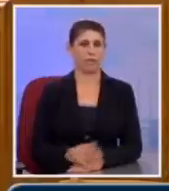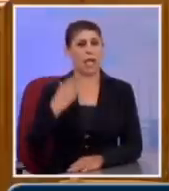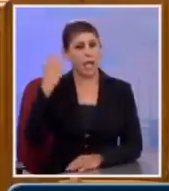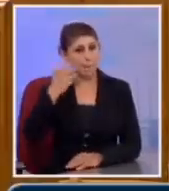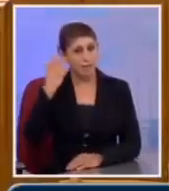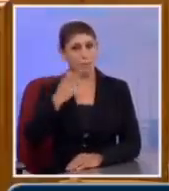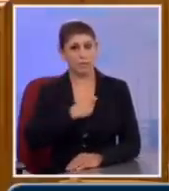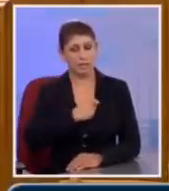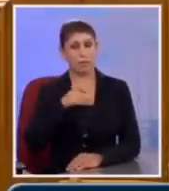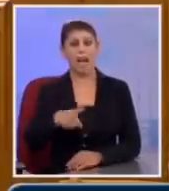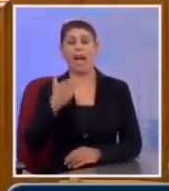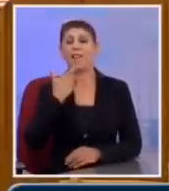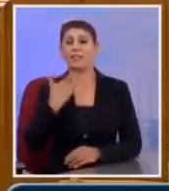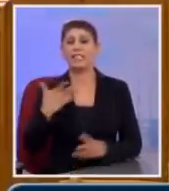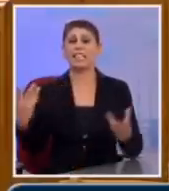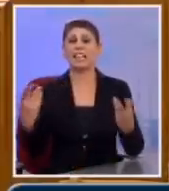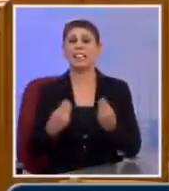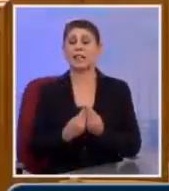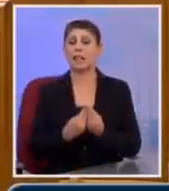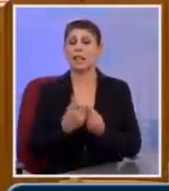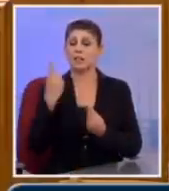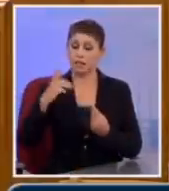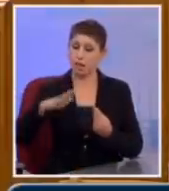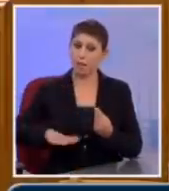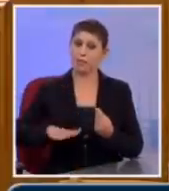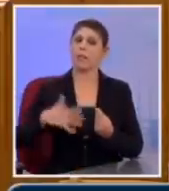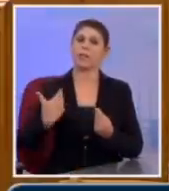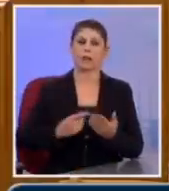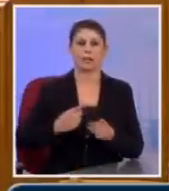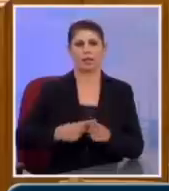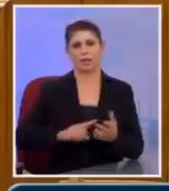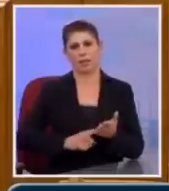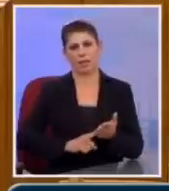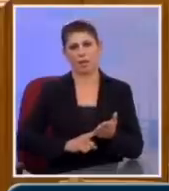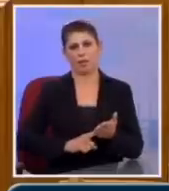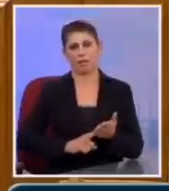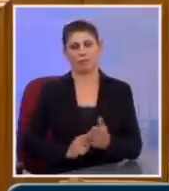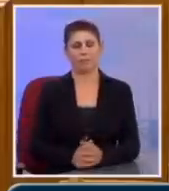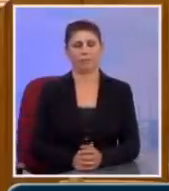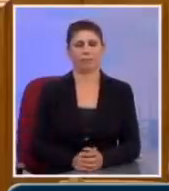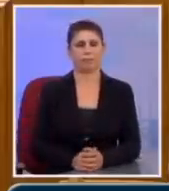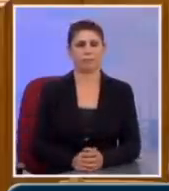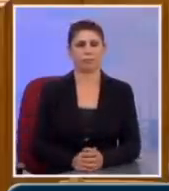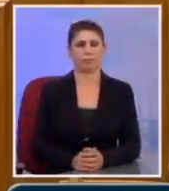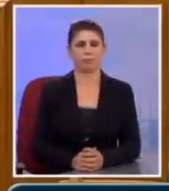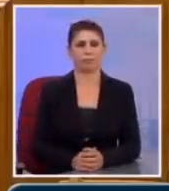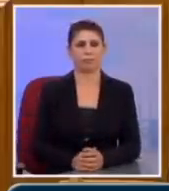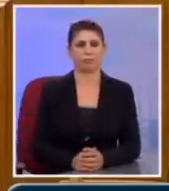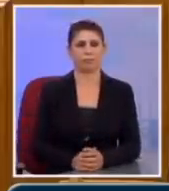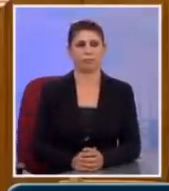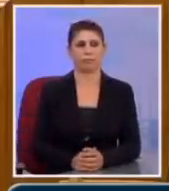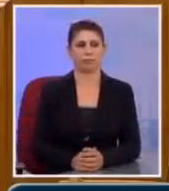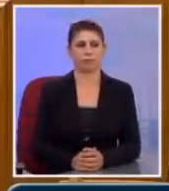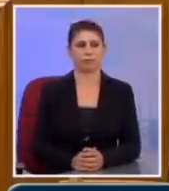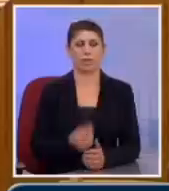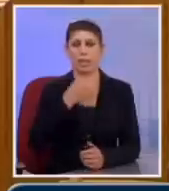η ηλικία είναι που αρμόζει σε ένα παιδί να πάρει την ελληνική ηθαγένεια. Είπε και ο κύριος Αθανασίου,